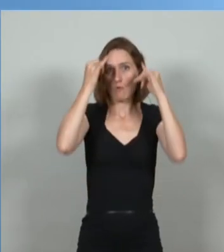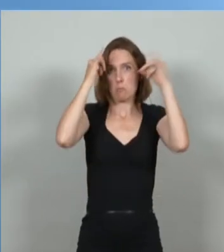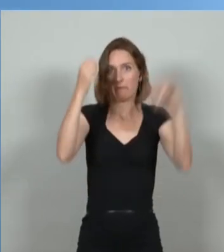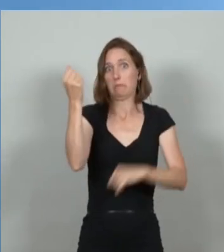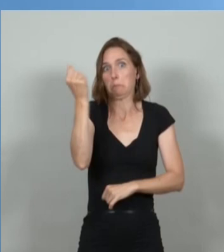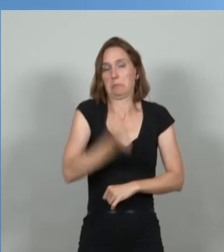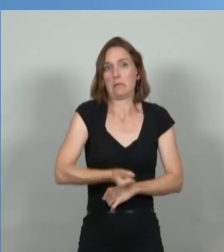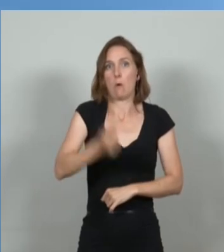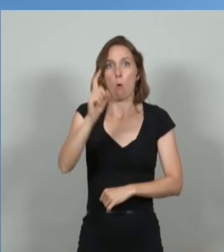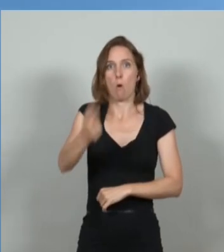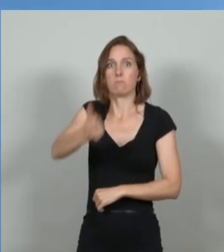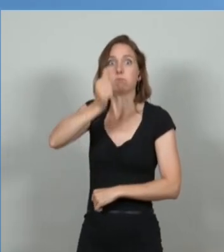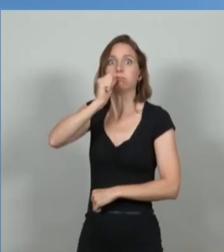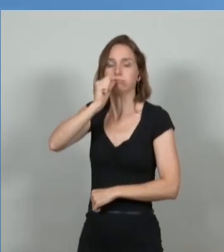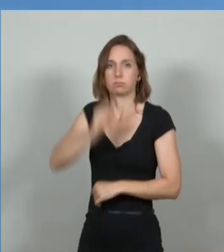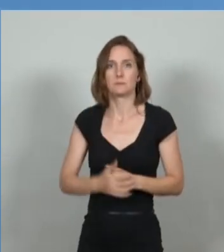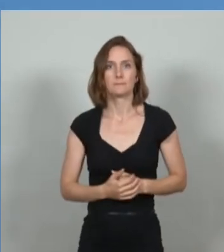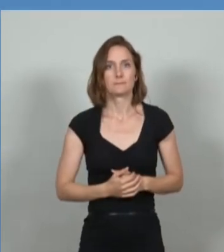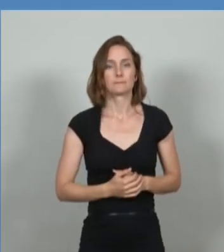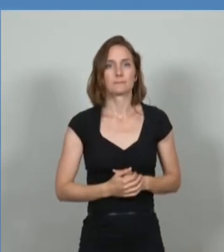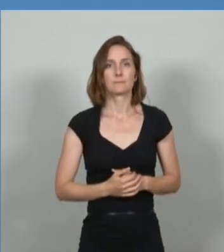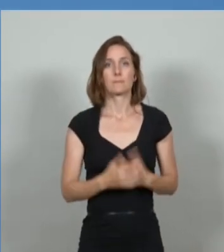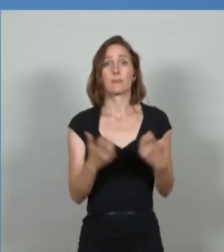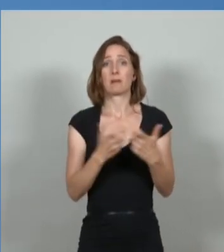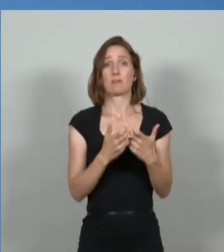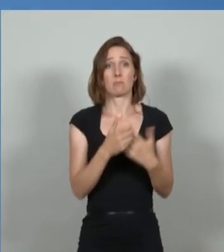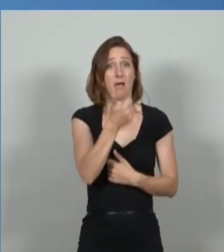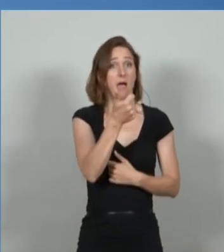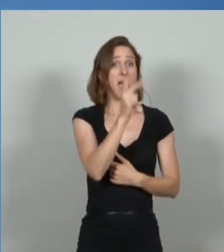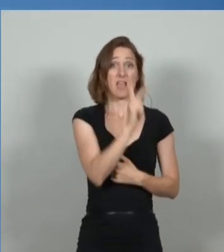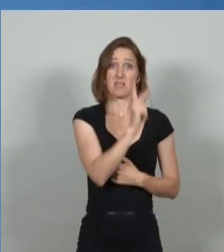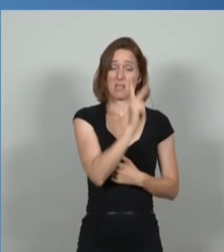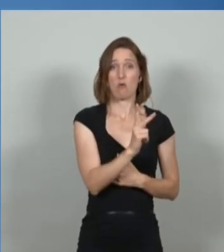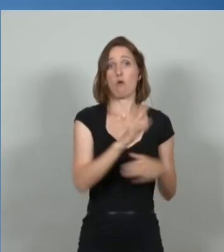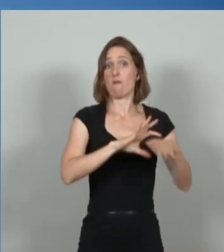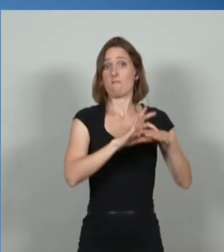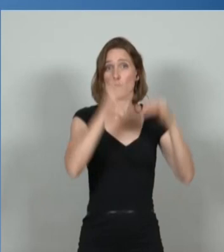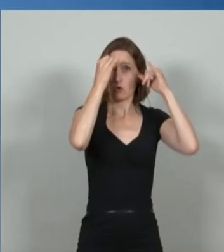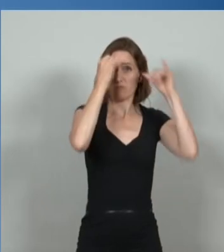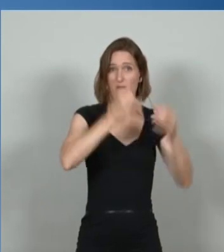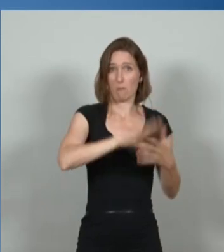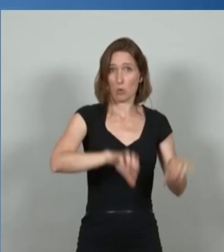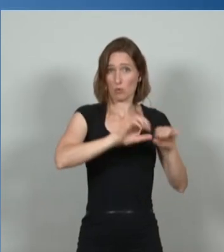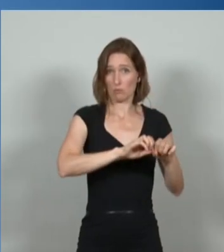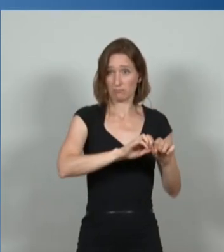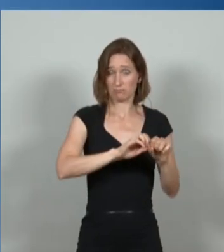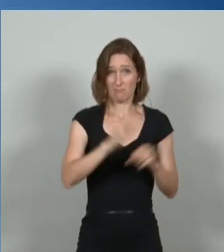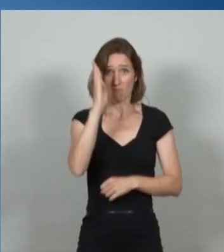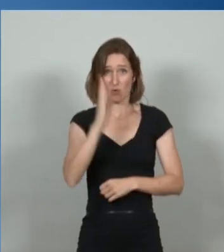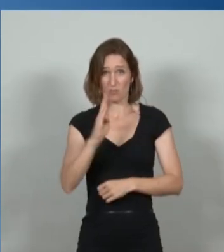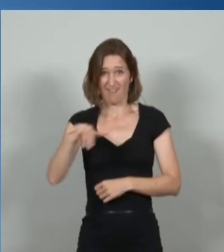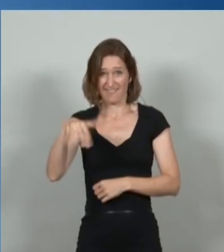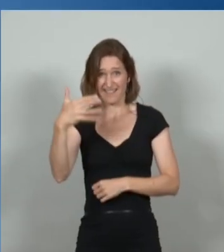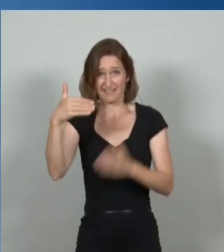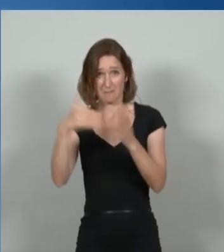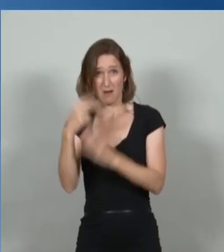le plus d'eau un exemple la production d'un kilo de viande de bœuf nécessite jusqu'à 15300 litres d'eau